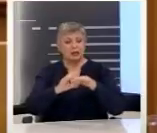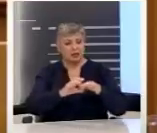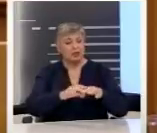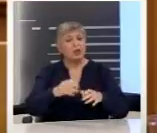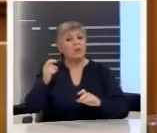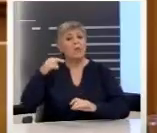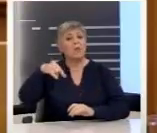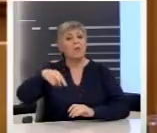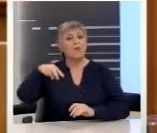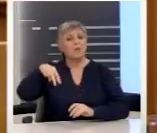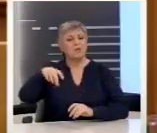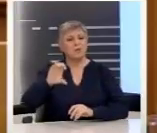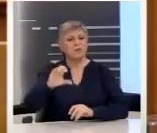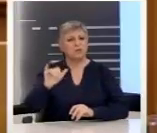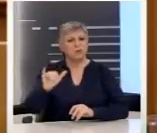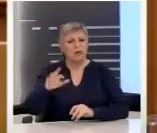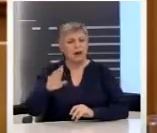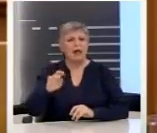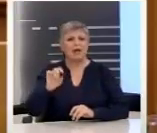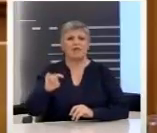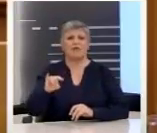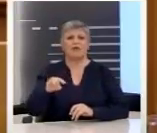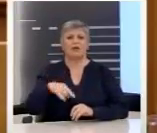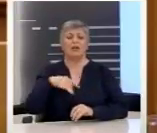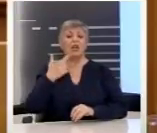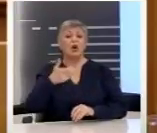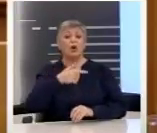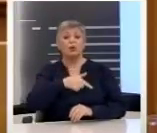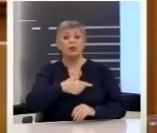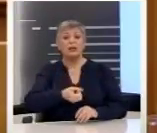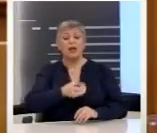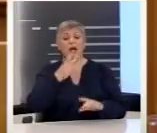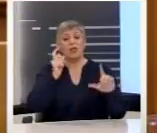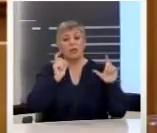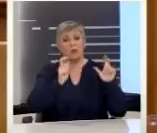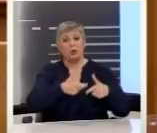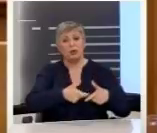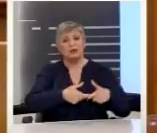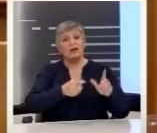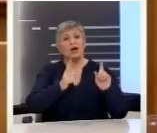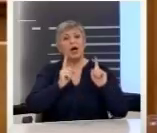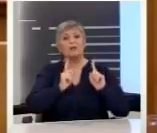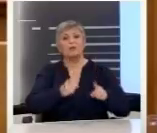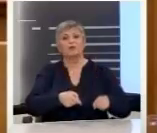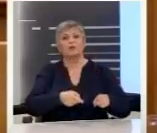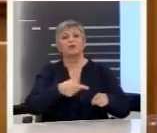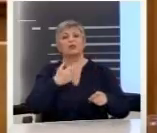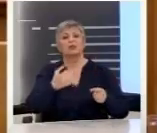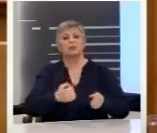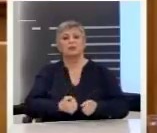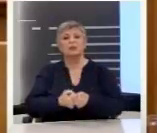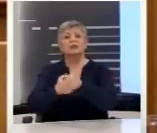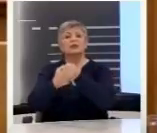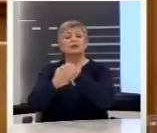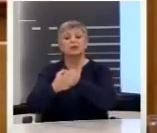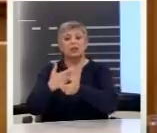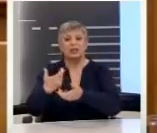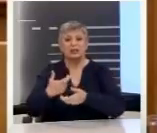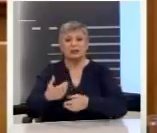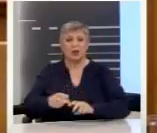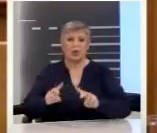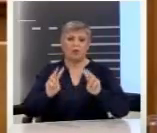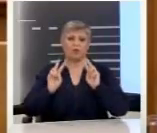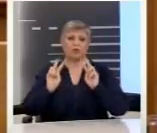Πλεύρη, όταν αποφάσισε να μετατρέψει τη Νέα Δημοκρατία σε συνήγορο υπεράσπιση του ΠΑΣΟΚ, που μέχρι